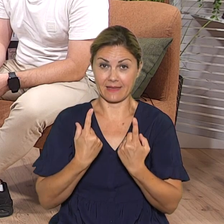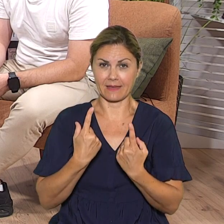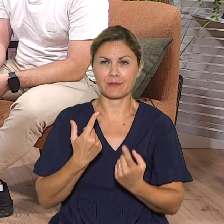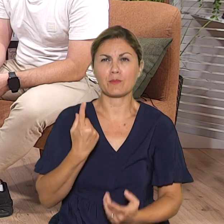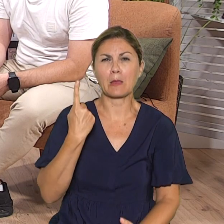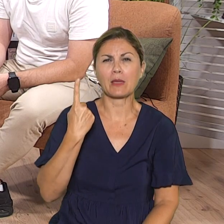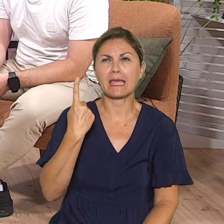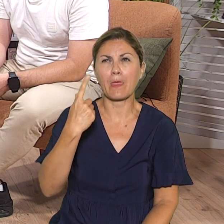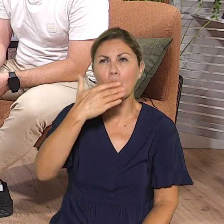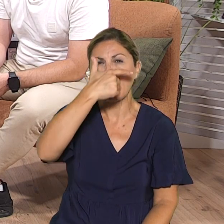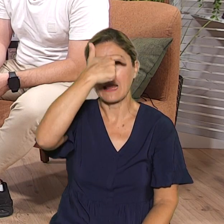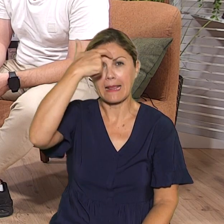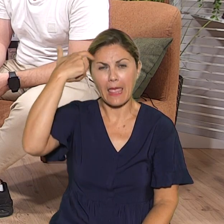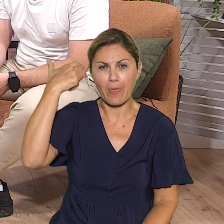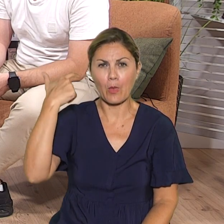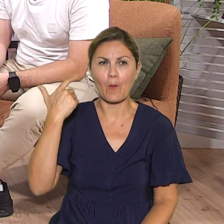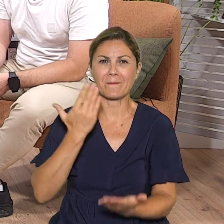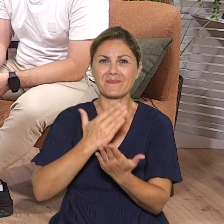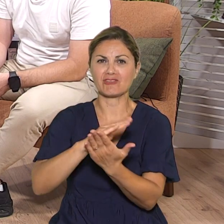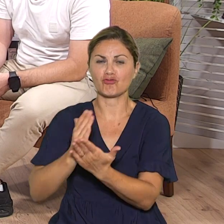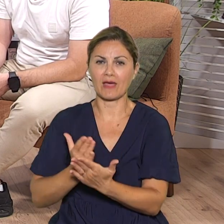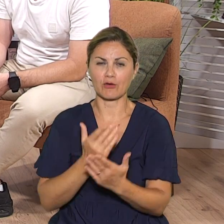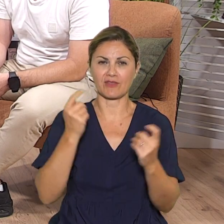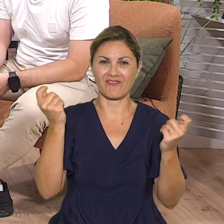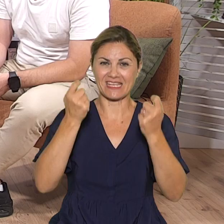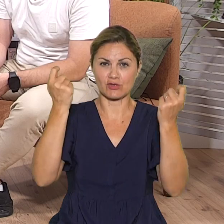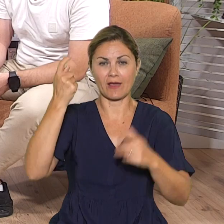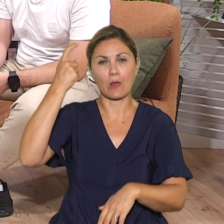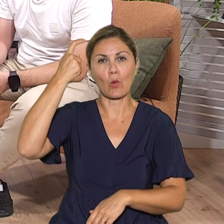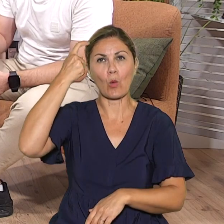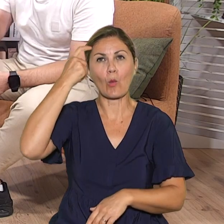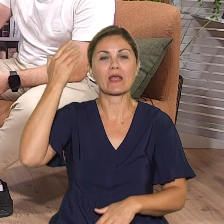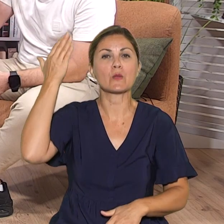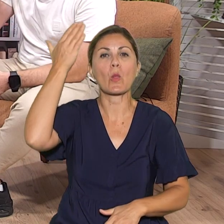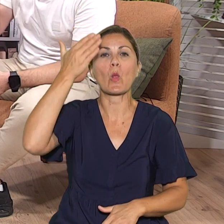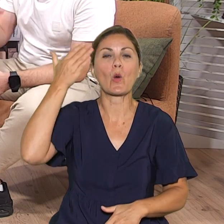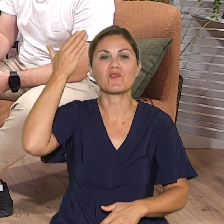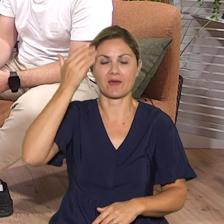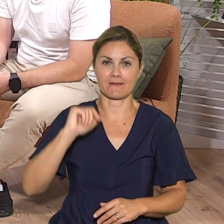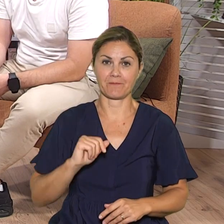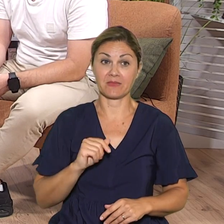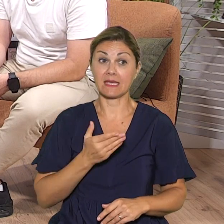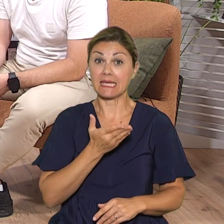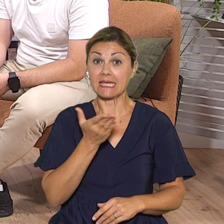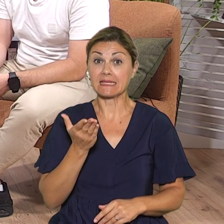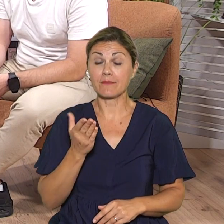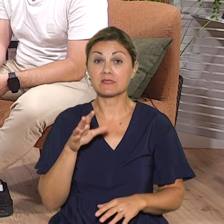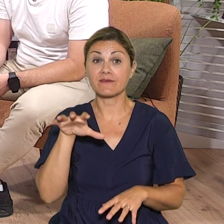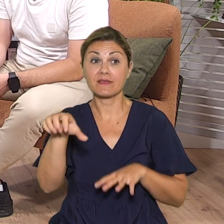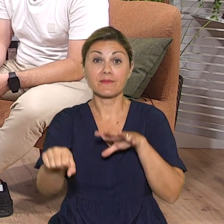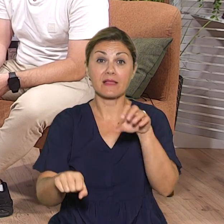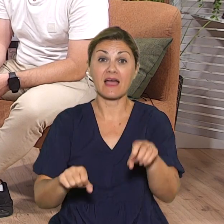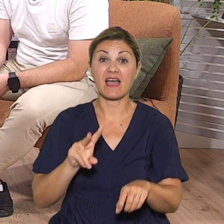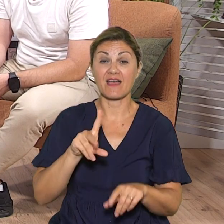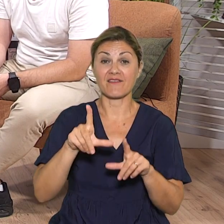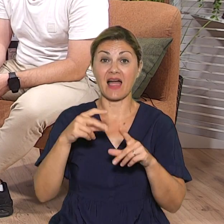jednog ljeta kada je bio Međunarodni festival kulture snova i tamo su bili određeni članovi iz Vlahe